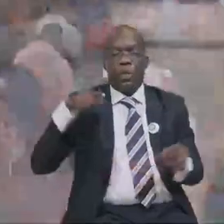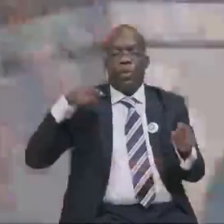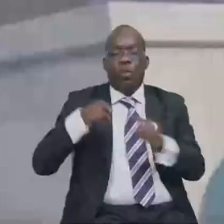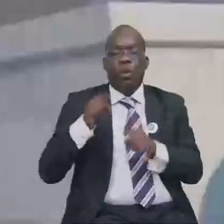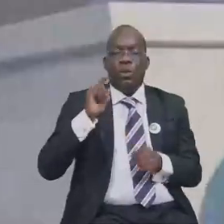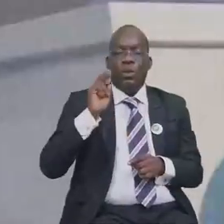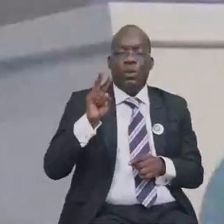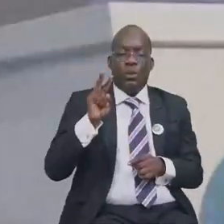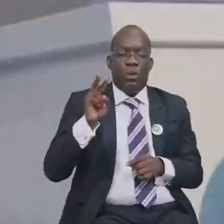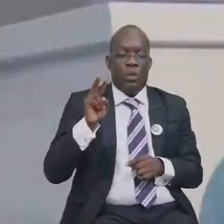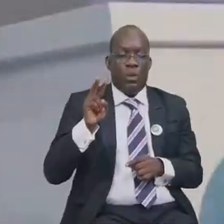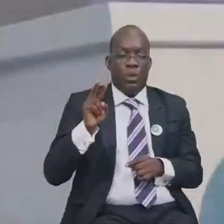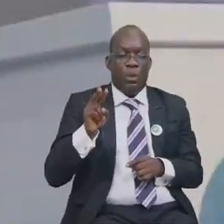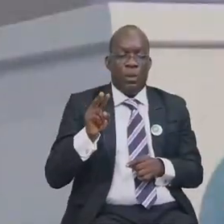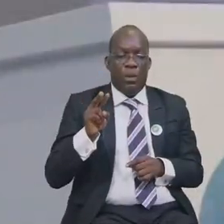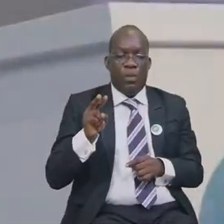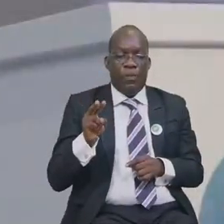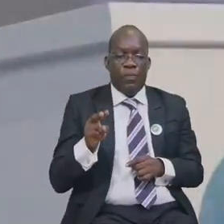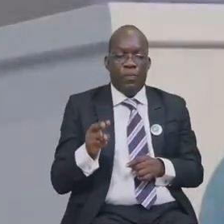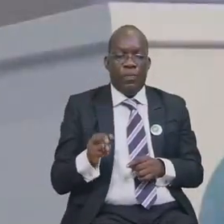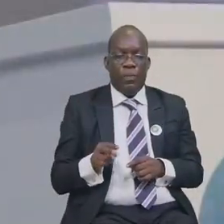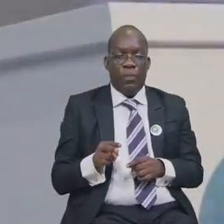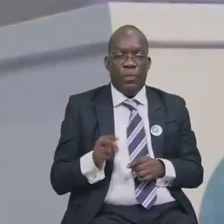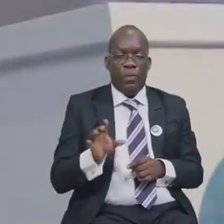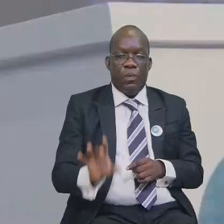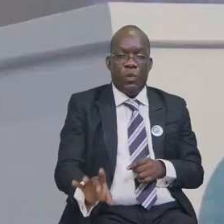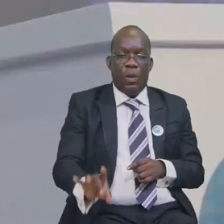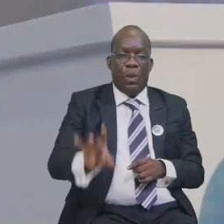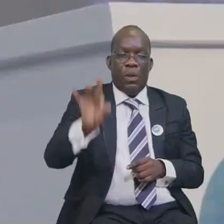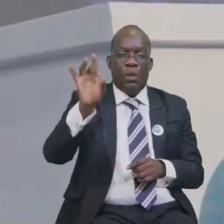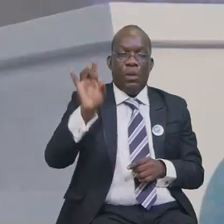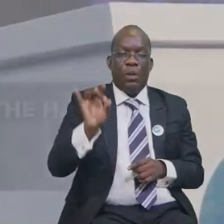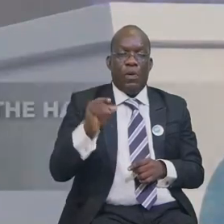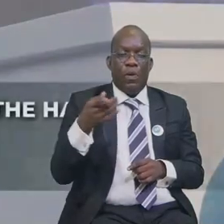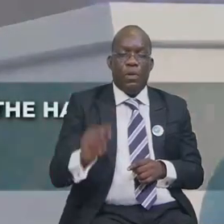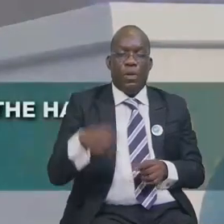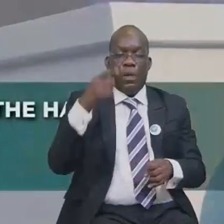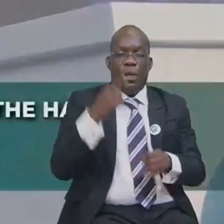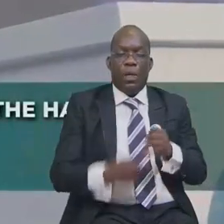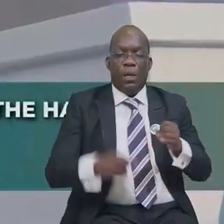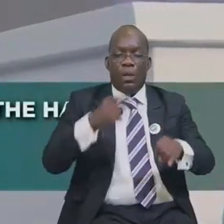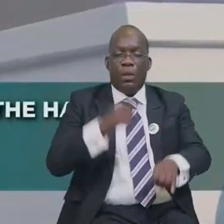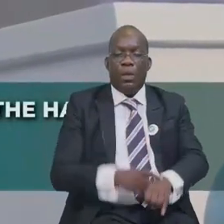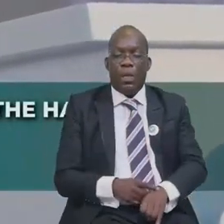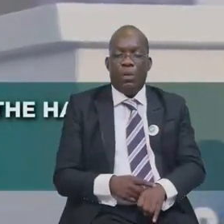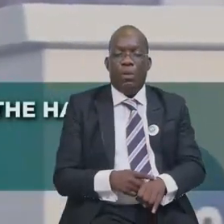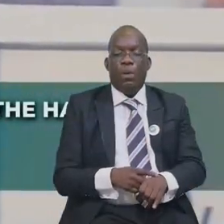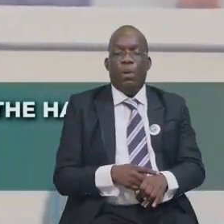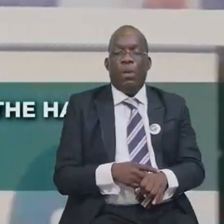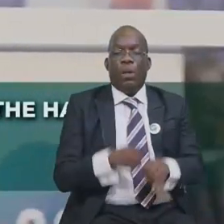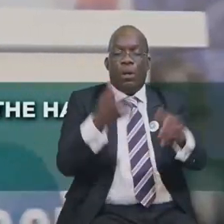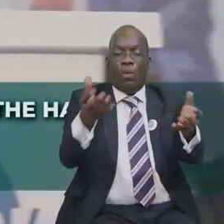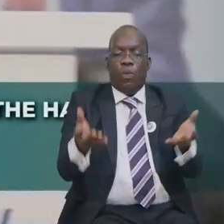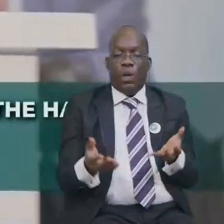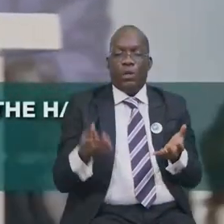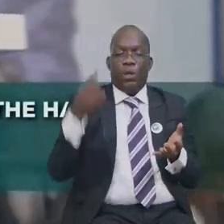Découvrir la passion de la fin des temps pour la moisson. Si dans tout ce que vous voulez faire, si